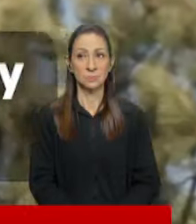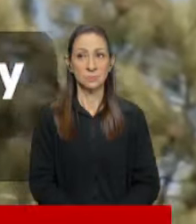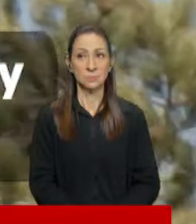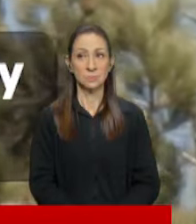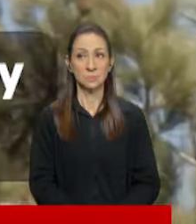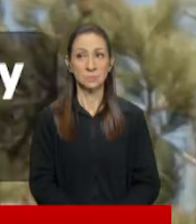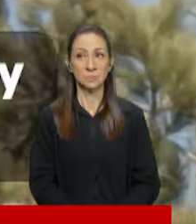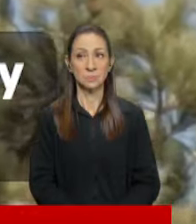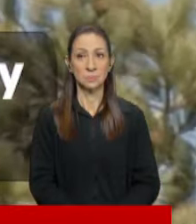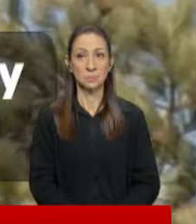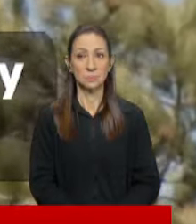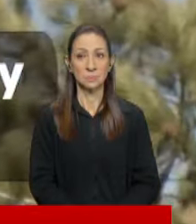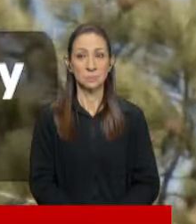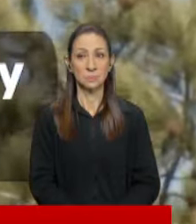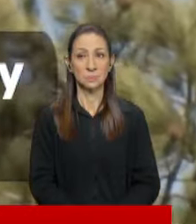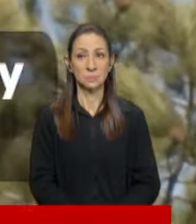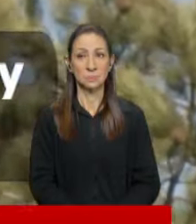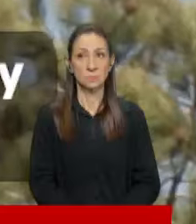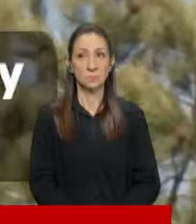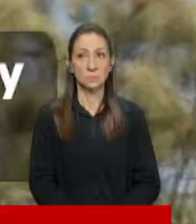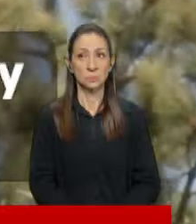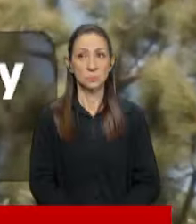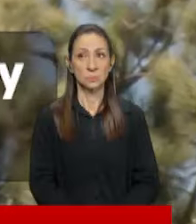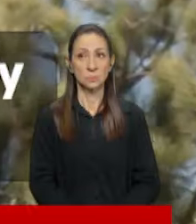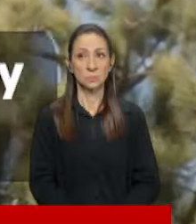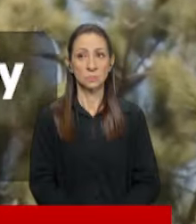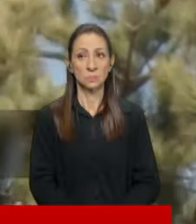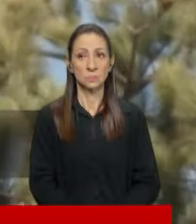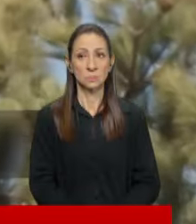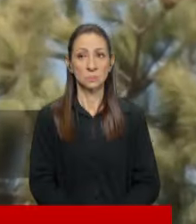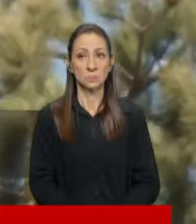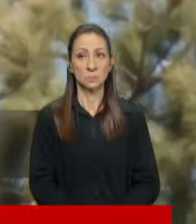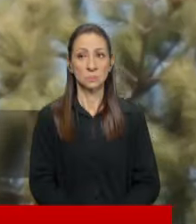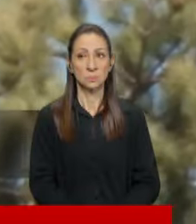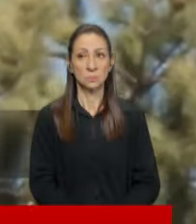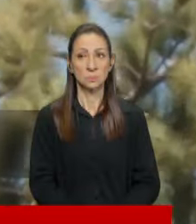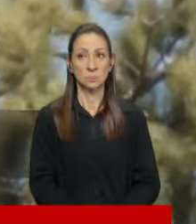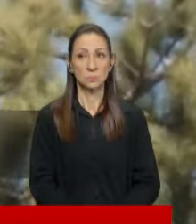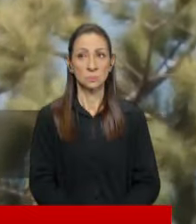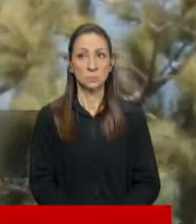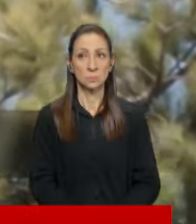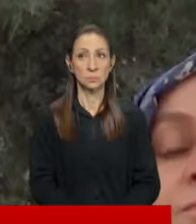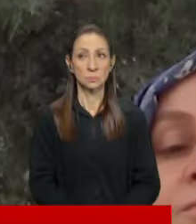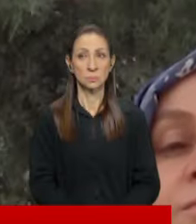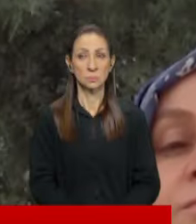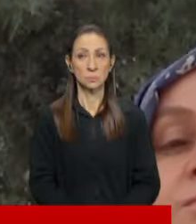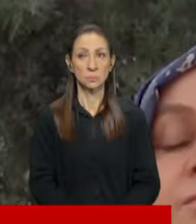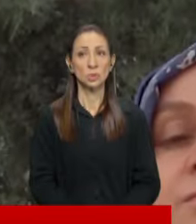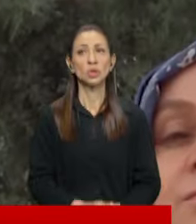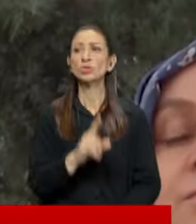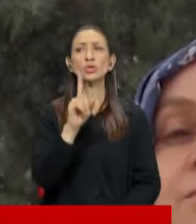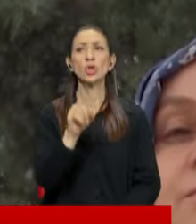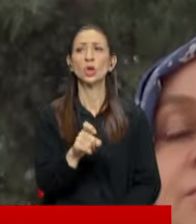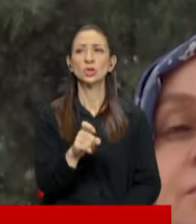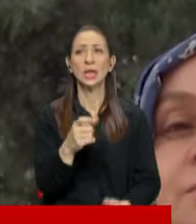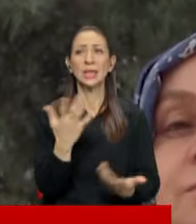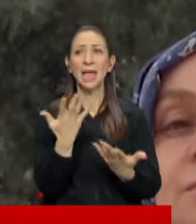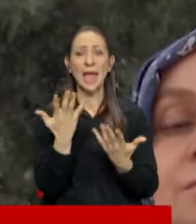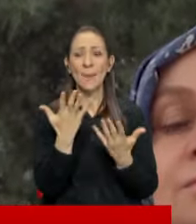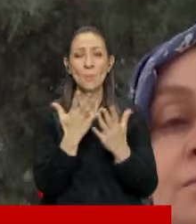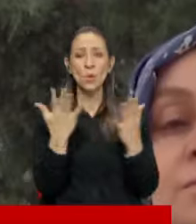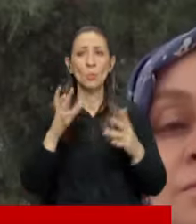Hemşerimizin tutacağız diye ona oy verebilirsiniz. Saygı duyuyorum. Büyük bir oy farkıyla kazanacağımı hepiniz görüyorsunuz. Soruyoruz. Nedir en